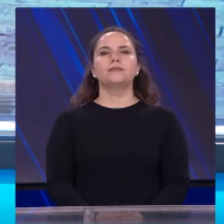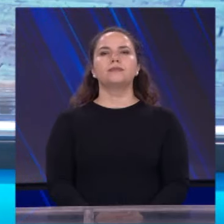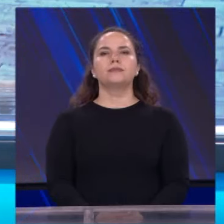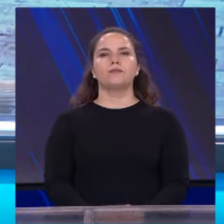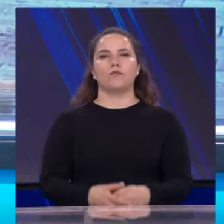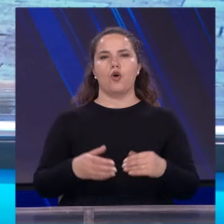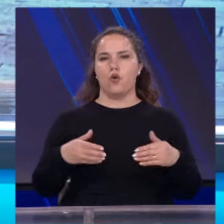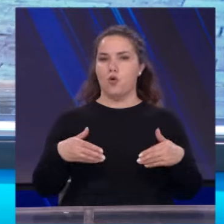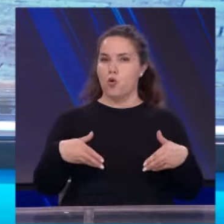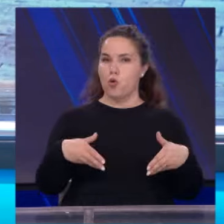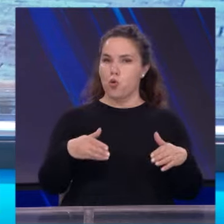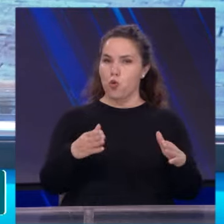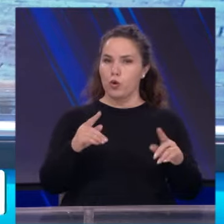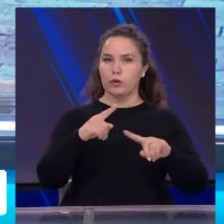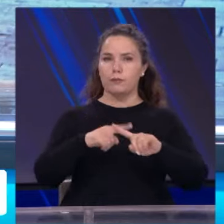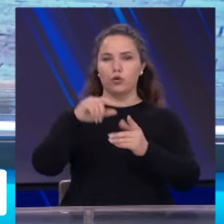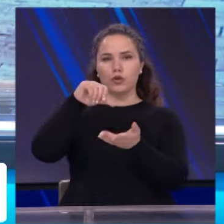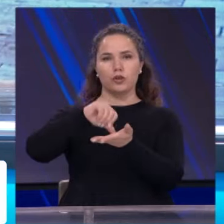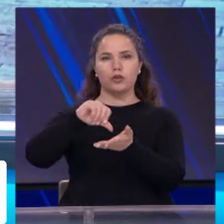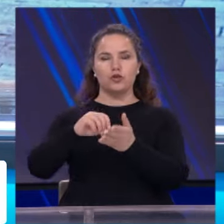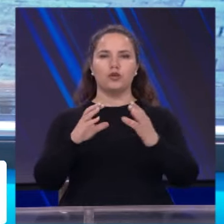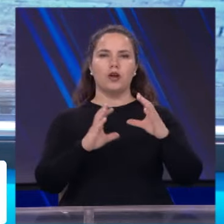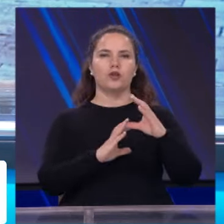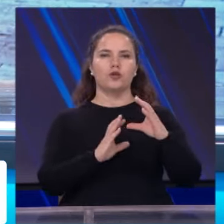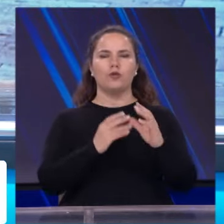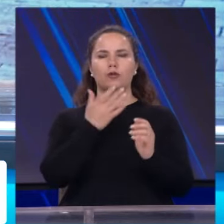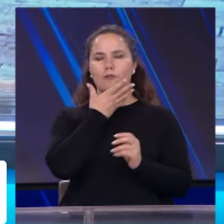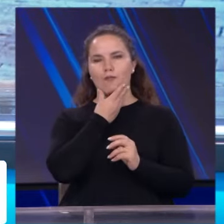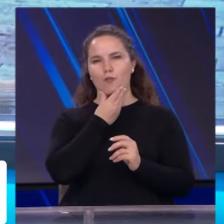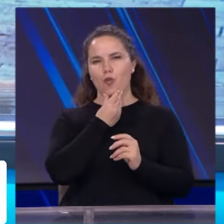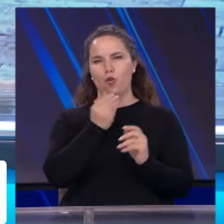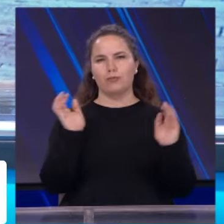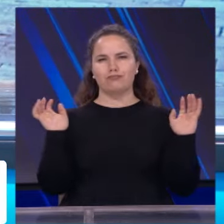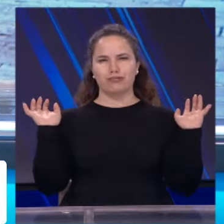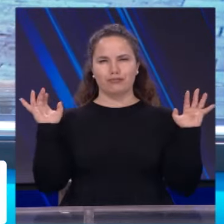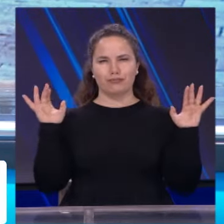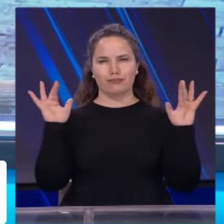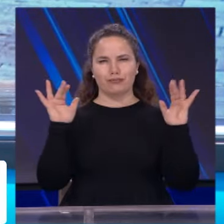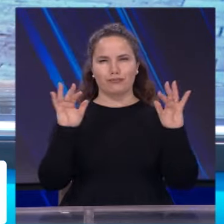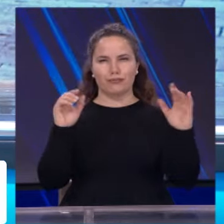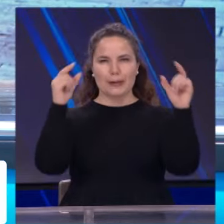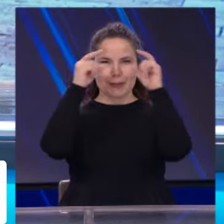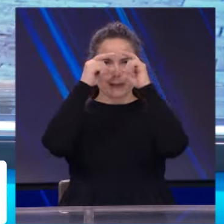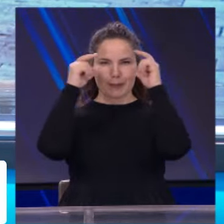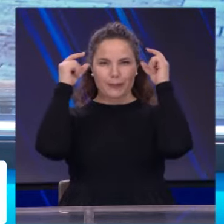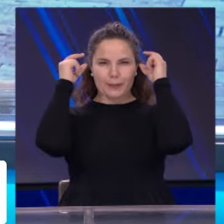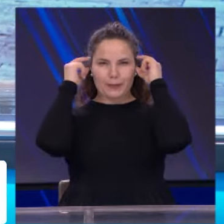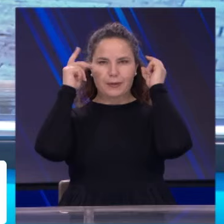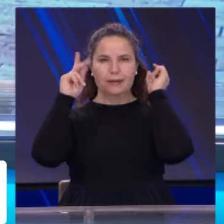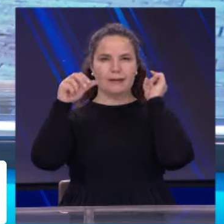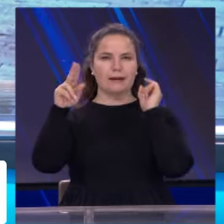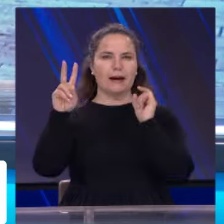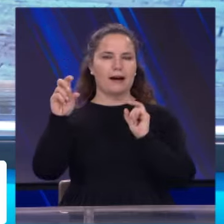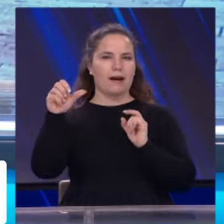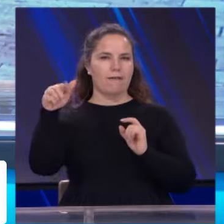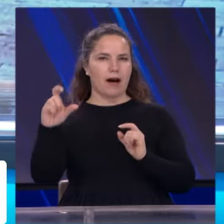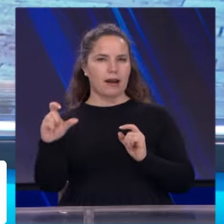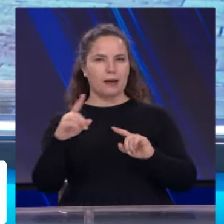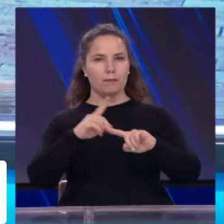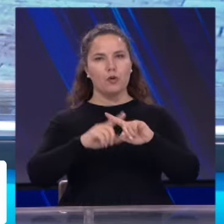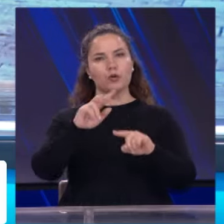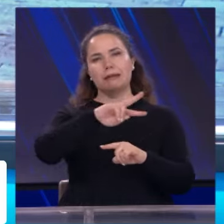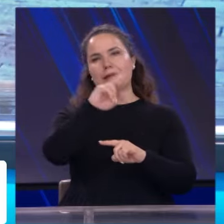Rrugët dhe sheshet e Shkodrës u pushtuan nga atmosfera festive karnavaleve. Vendasve ju bashkuan edhe shumë qytetarë nga zonat të tjera të